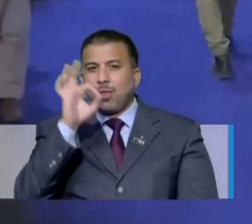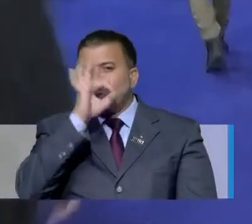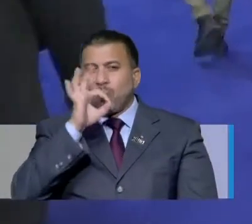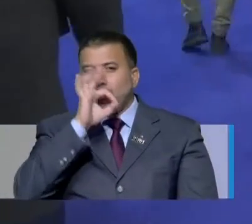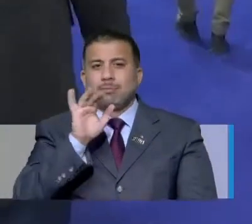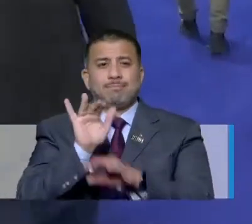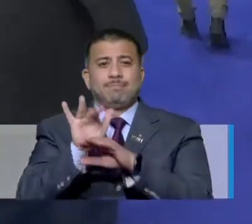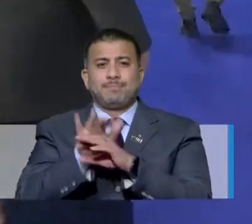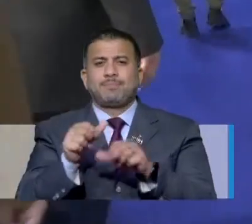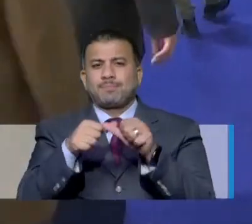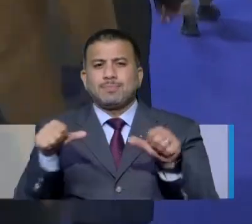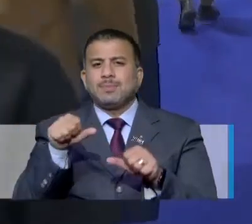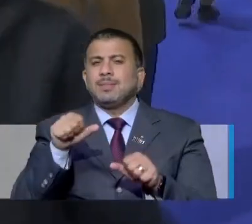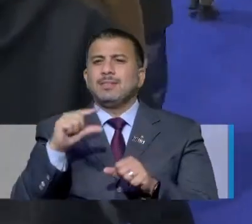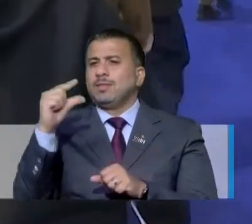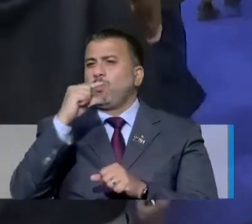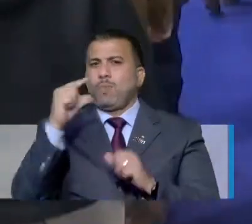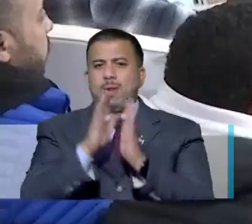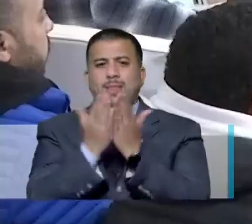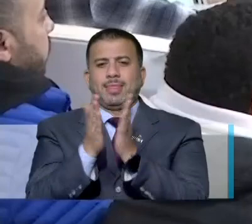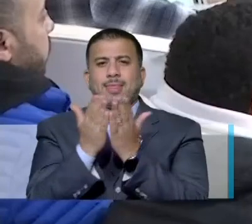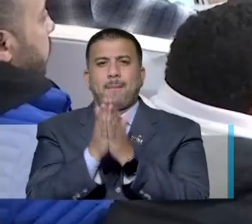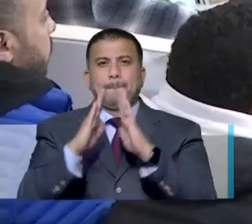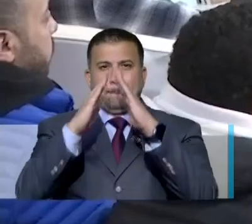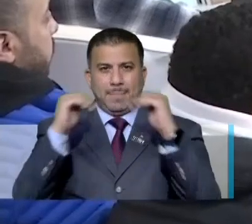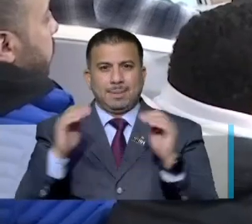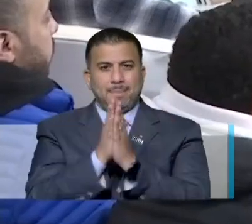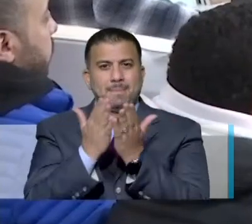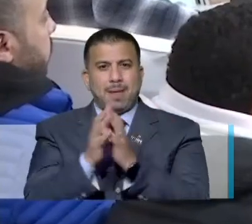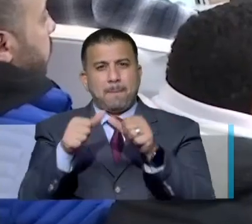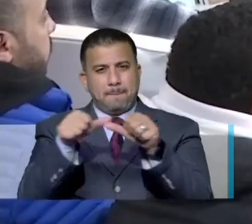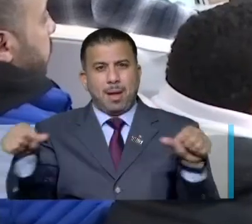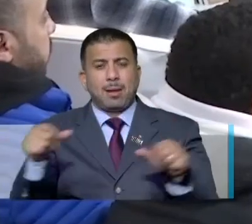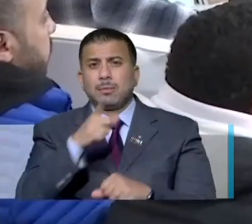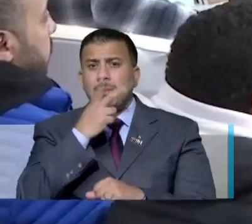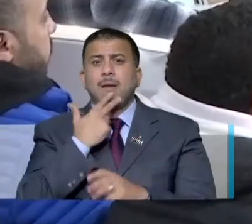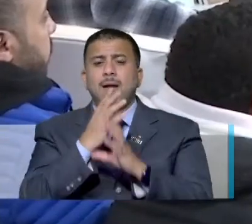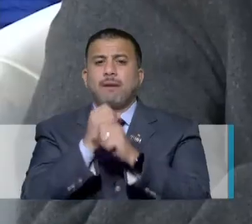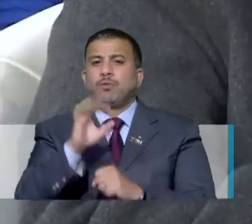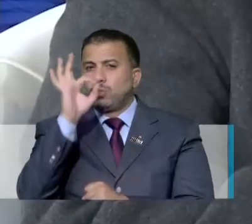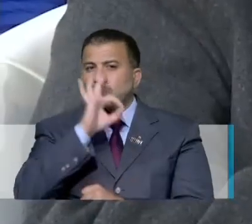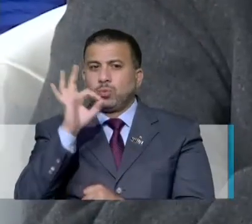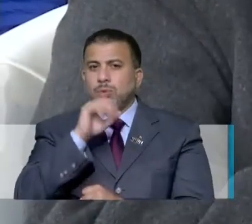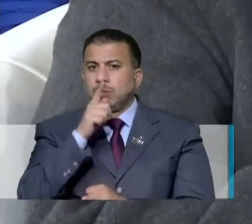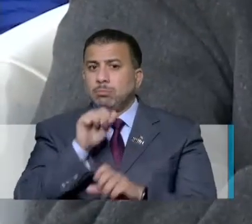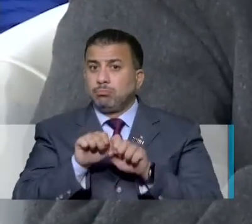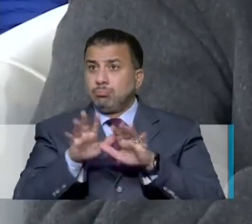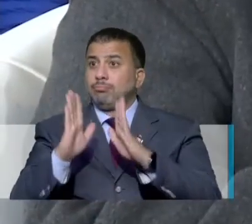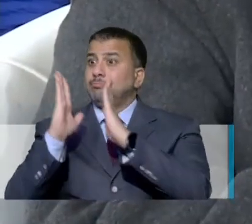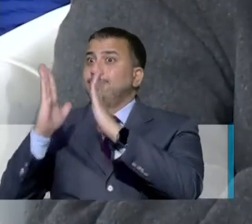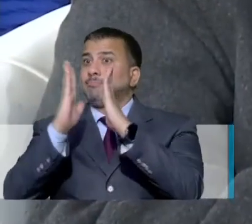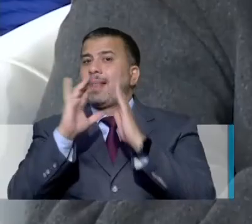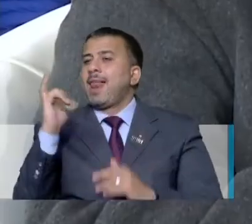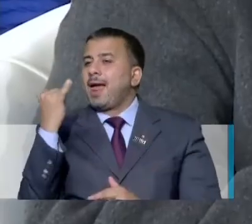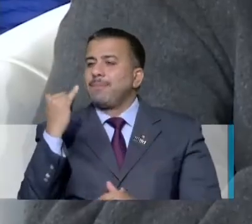في ندوات معرض القاهرة الدولي للكتاب أكدت على جهود المعهد في حفظ التراث وإثراء المكتبة